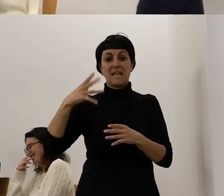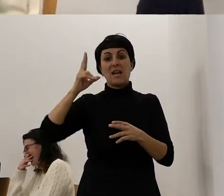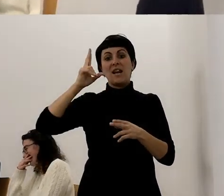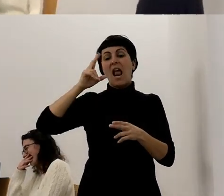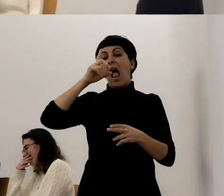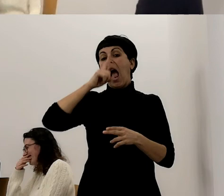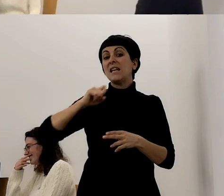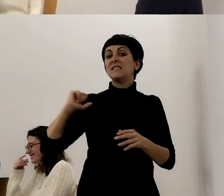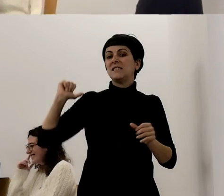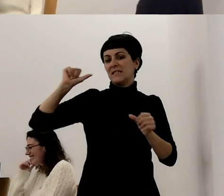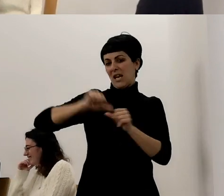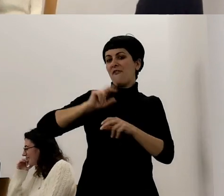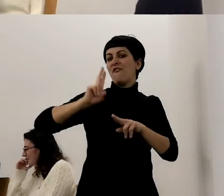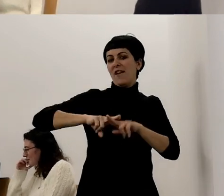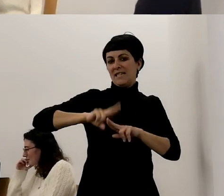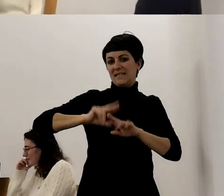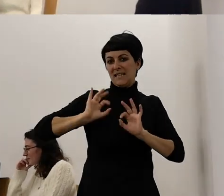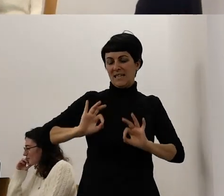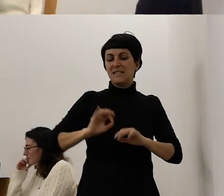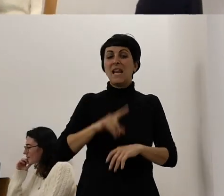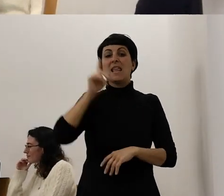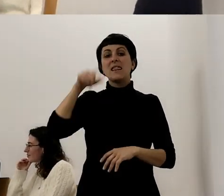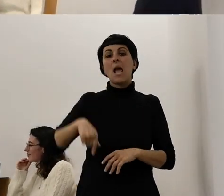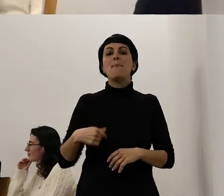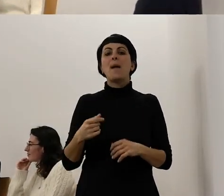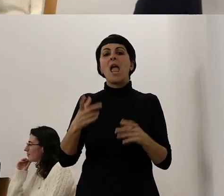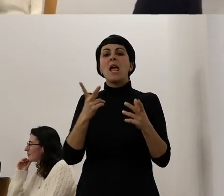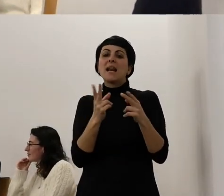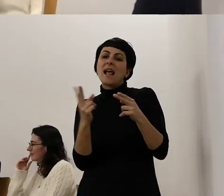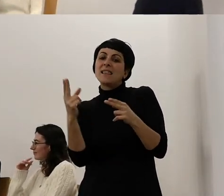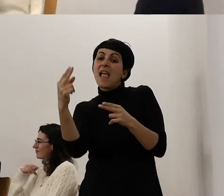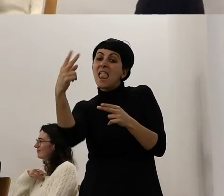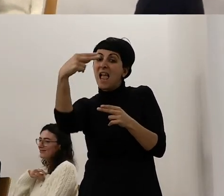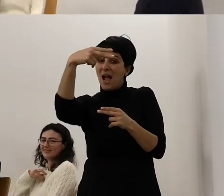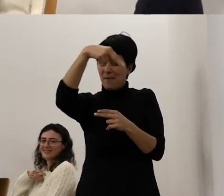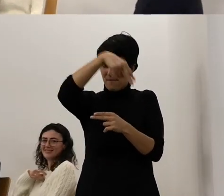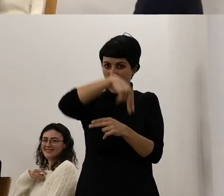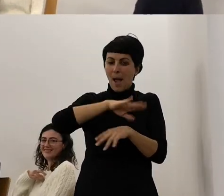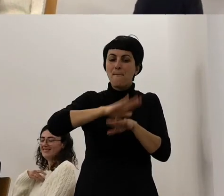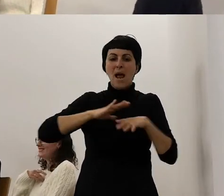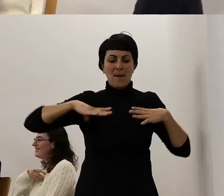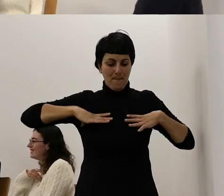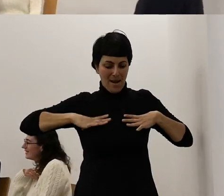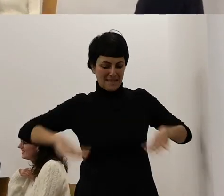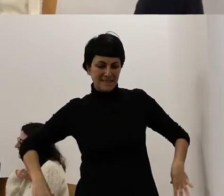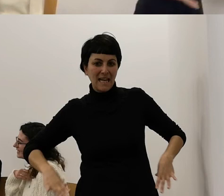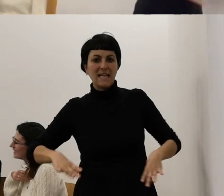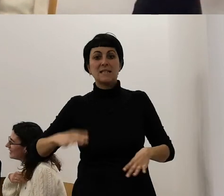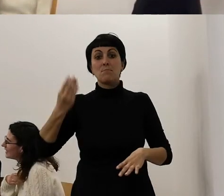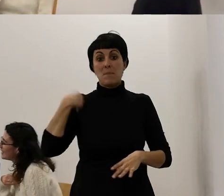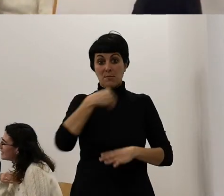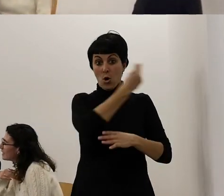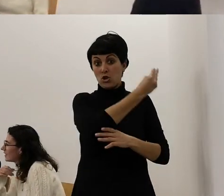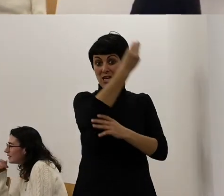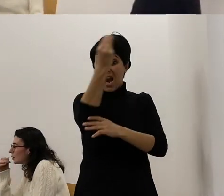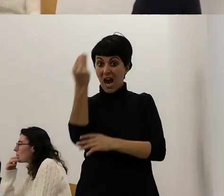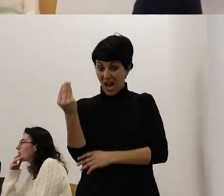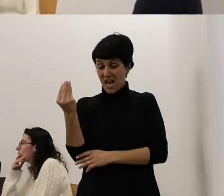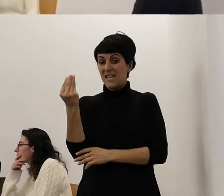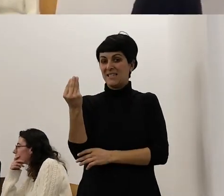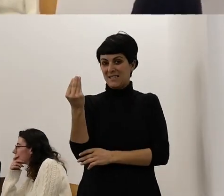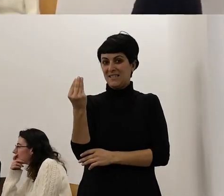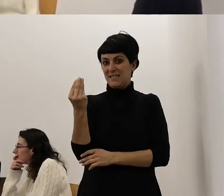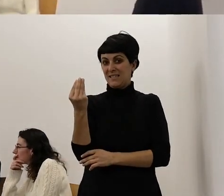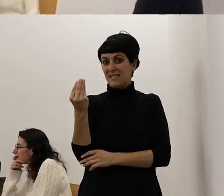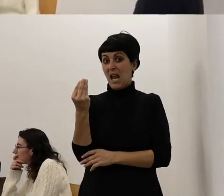festes, i un retallable que hem fet dels vestits que han portat els gegants,